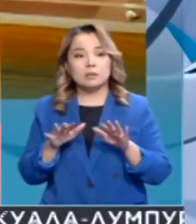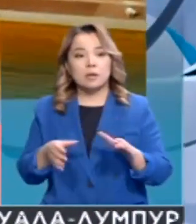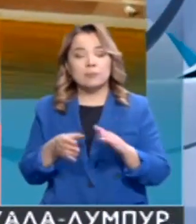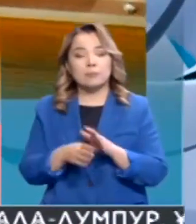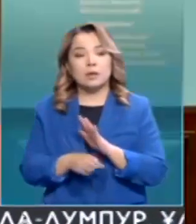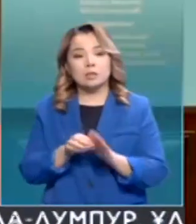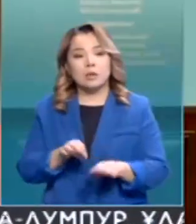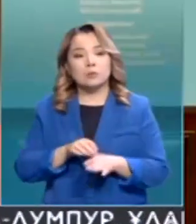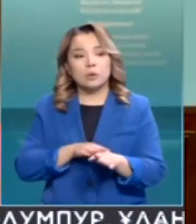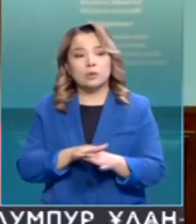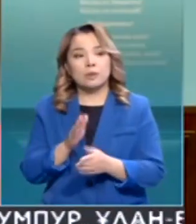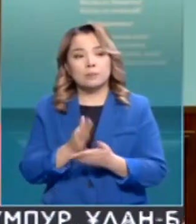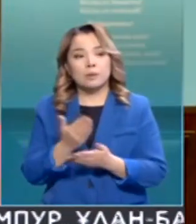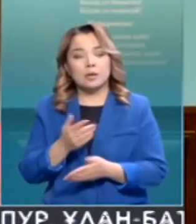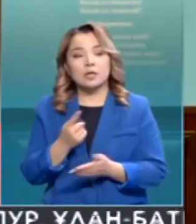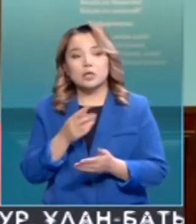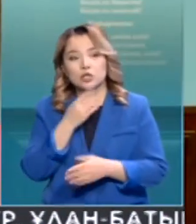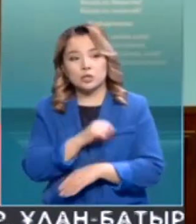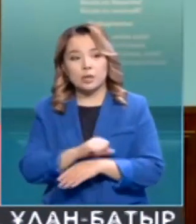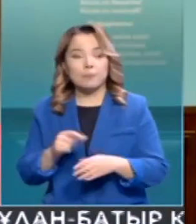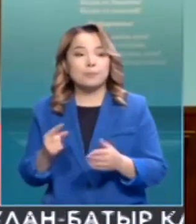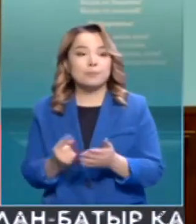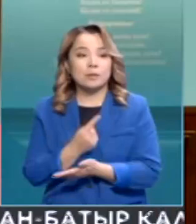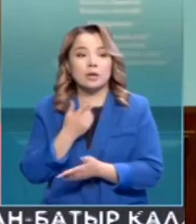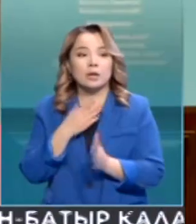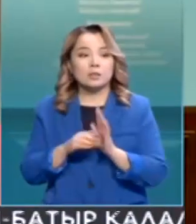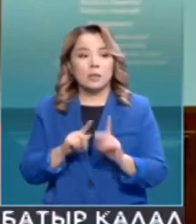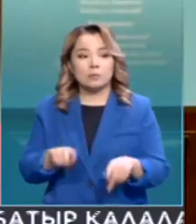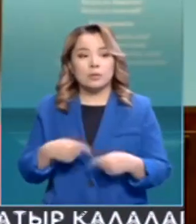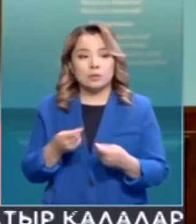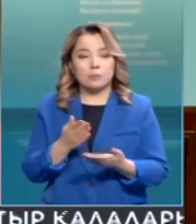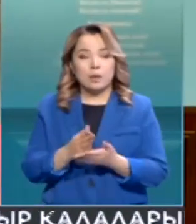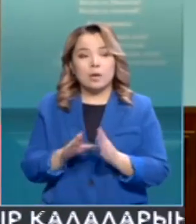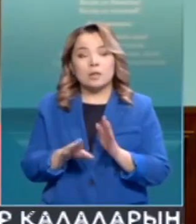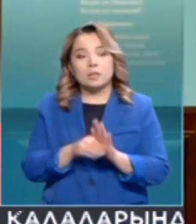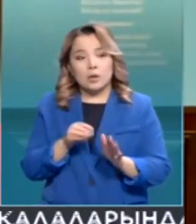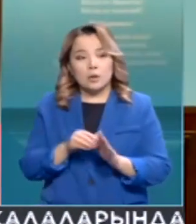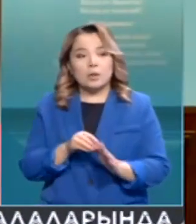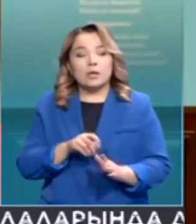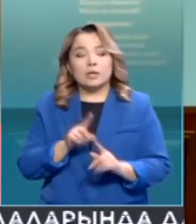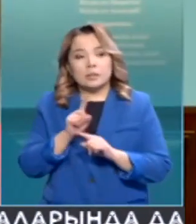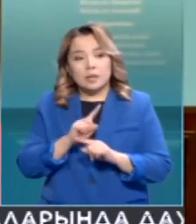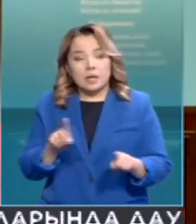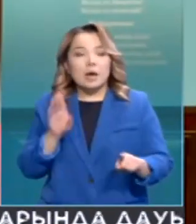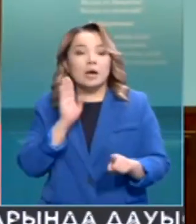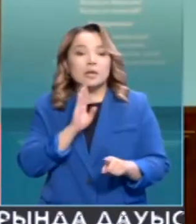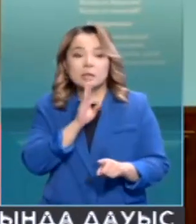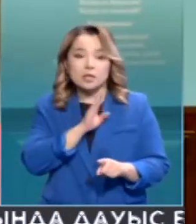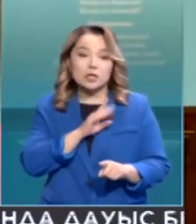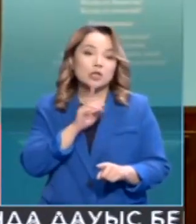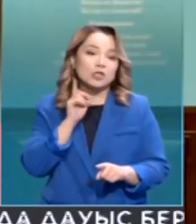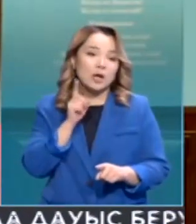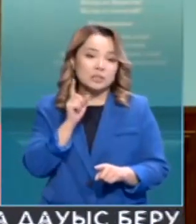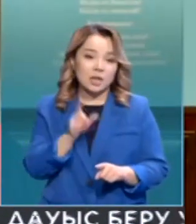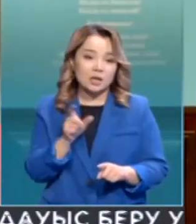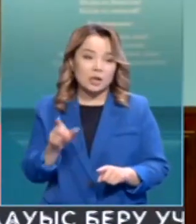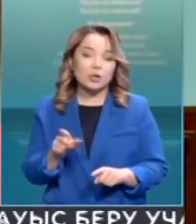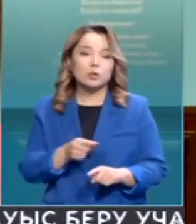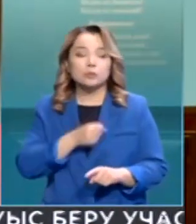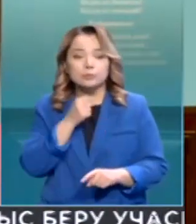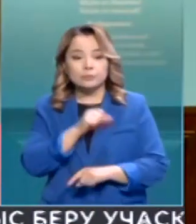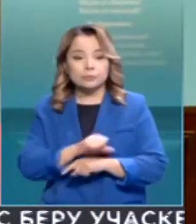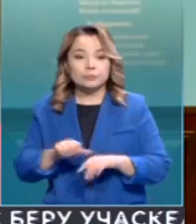қатысып тұрған айтады. Шетелде бірінші дауыс беруім. Осы сайлаудың ерекшелігі әйелдерге, жастарға және мүмкіндігі шектеулі